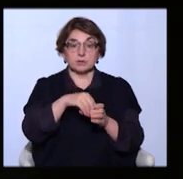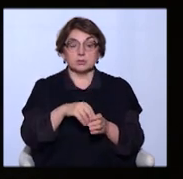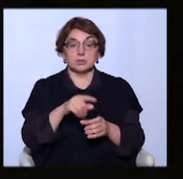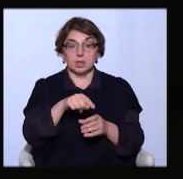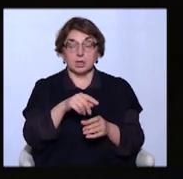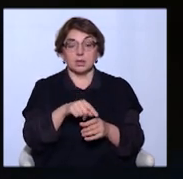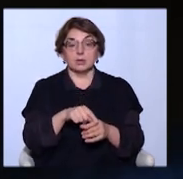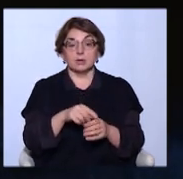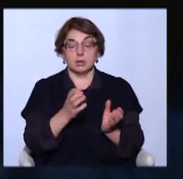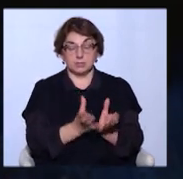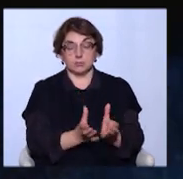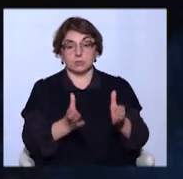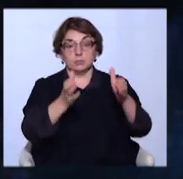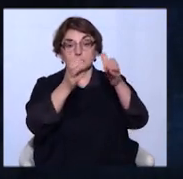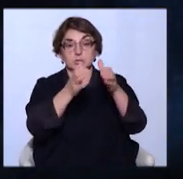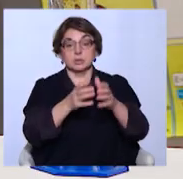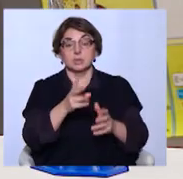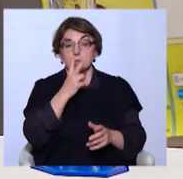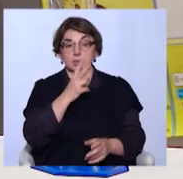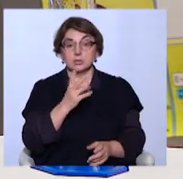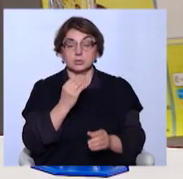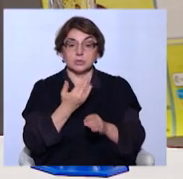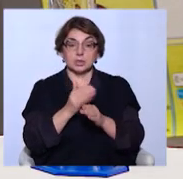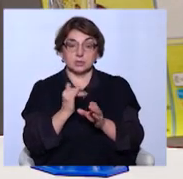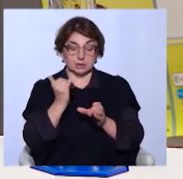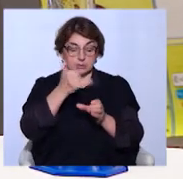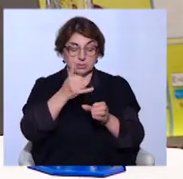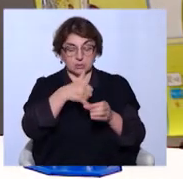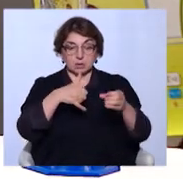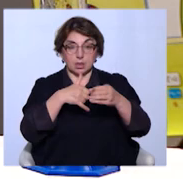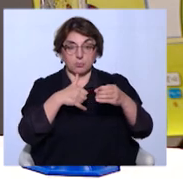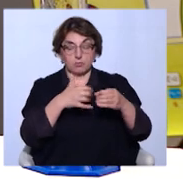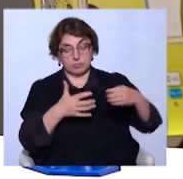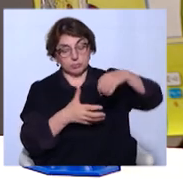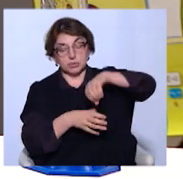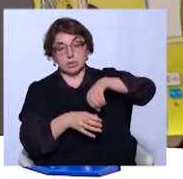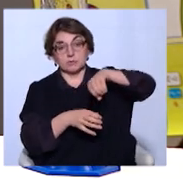ამ კოლბაში. ნახეთ, ვიყენებ წყალს, რათა ის გამოვავლოთ კარგად.